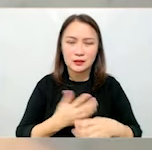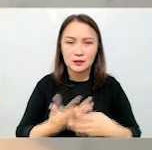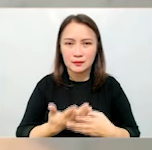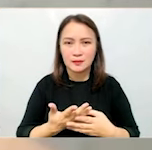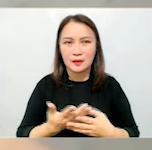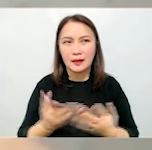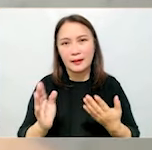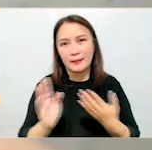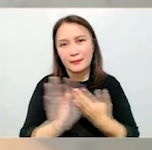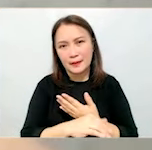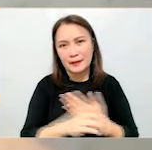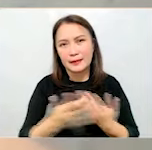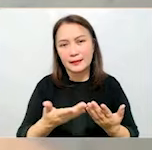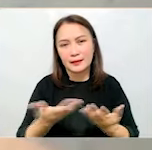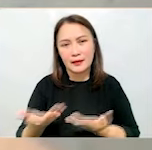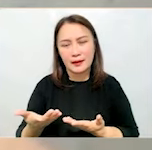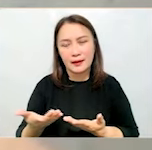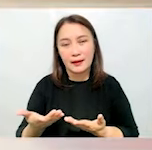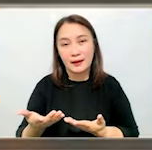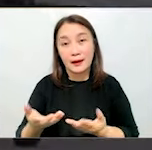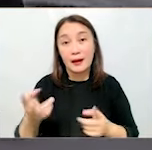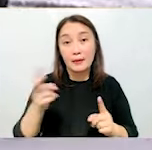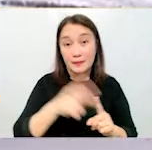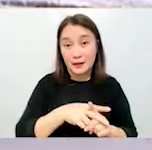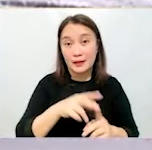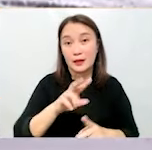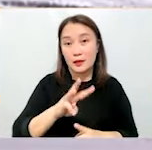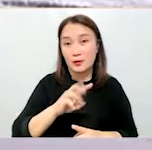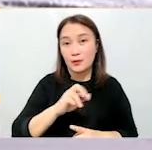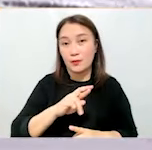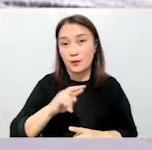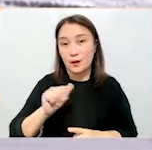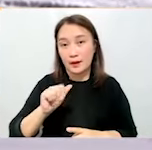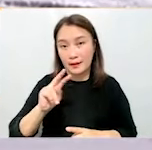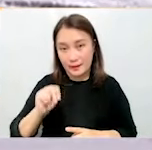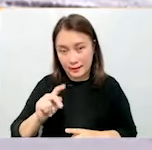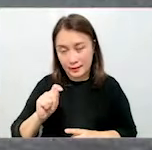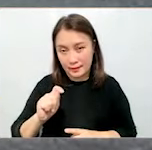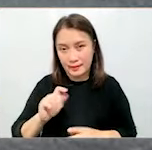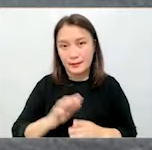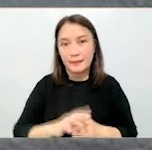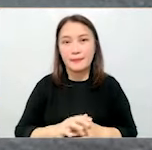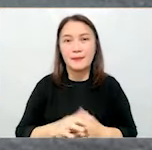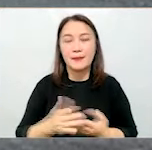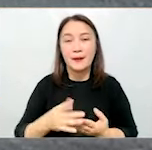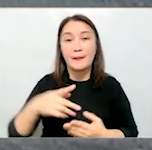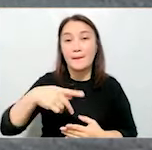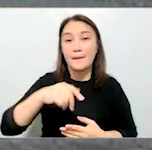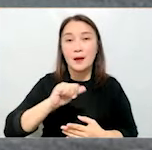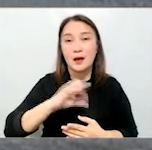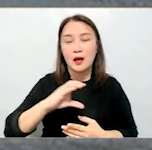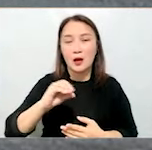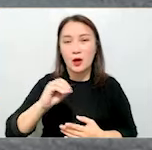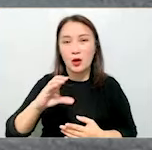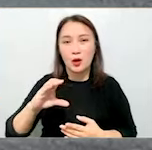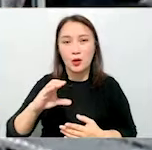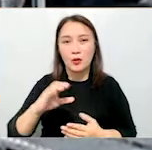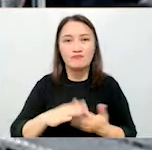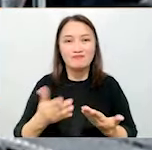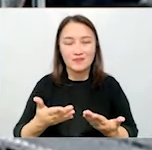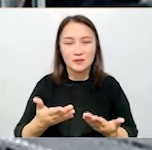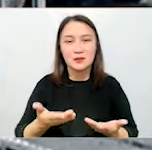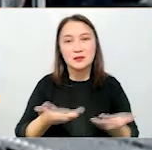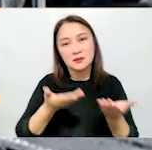ating application po ng warrant. Inayos na ng PAOC ang mga teknikalidad sa application nila ng warrant